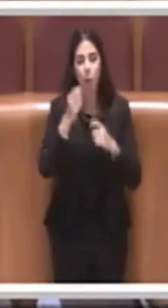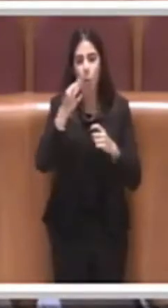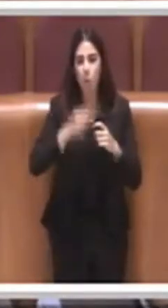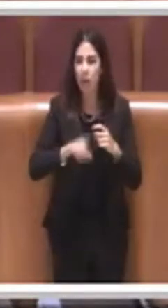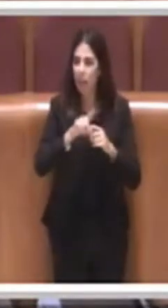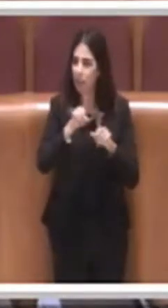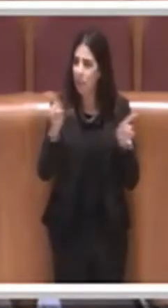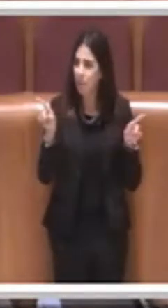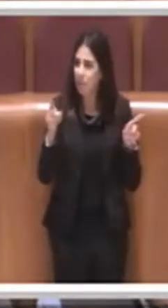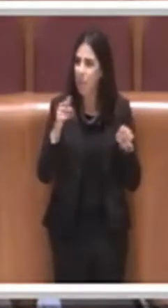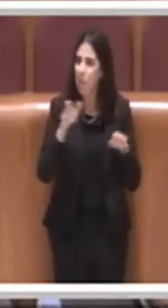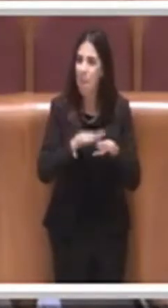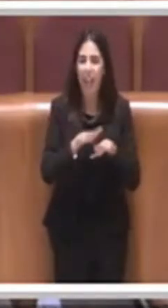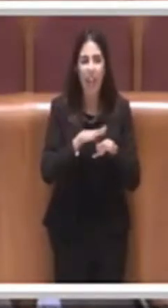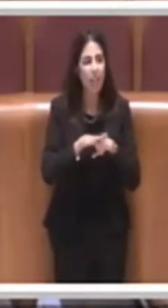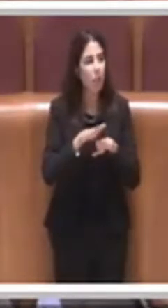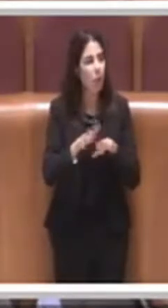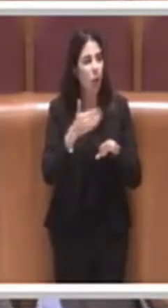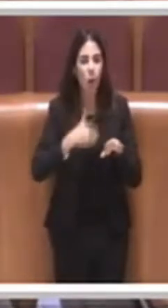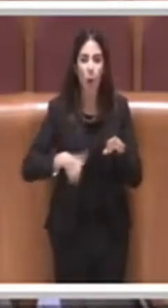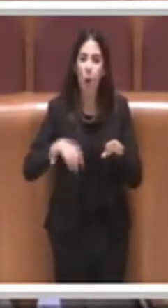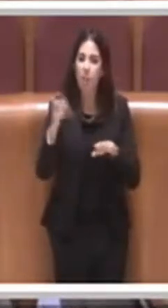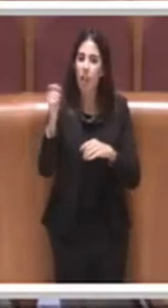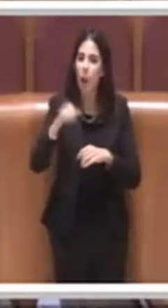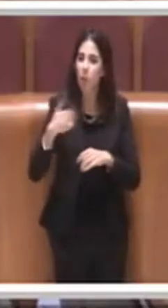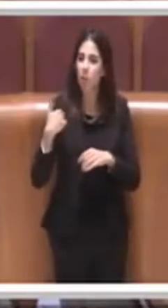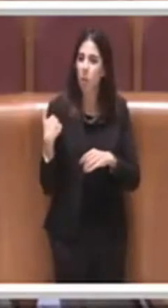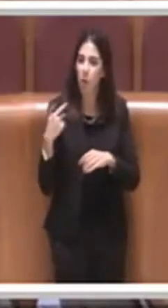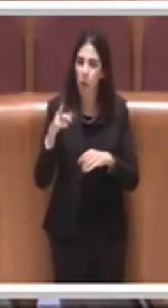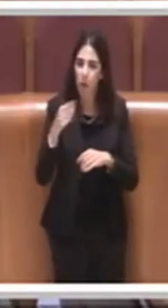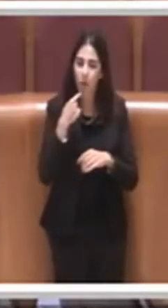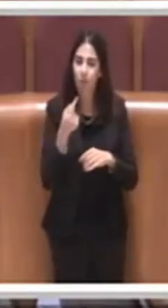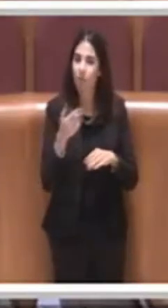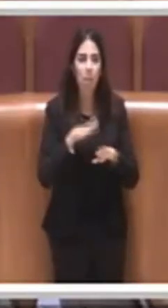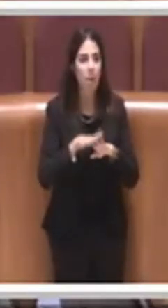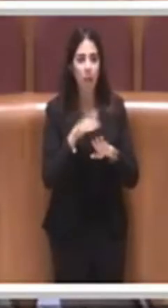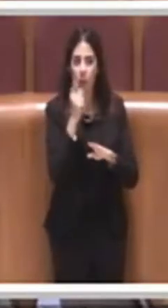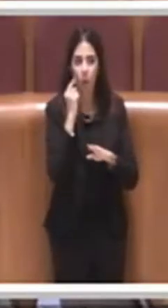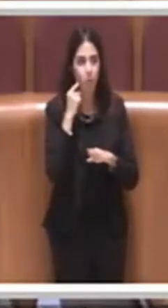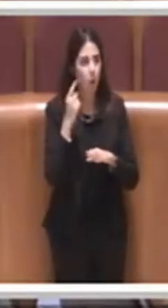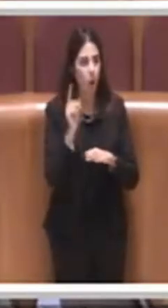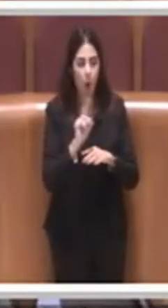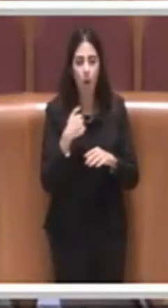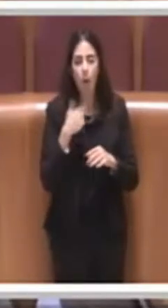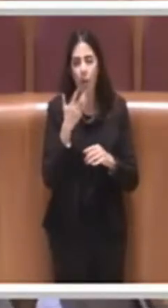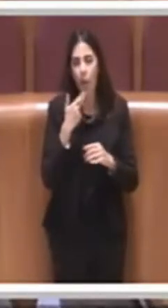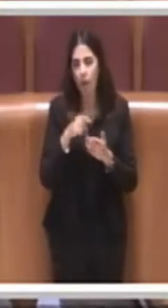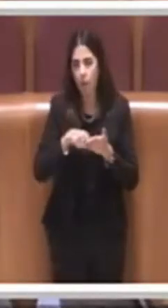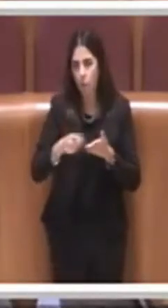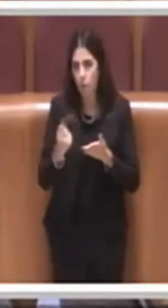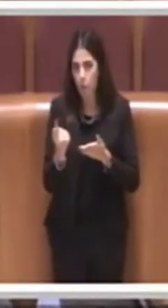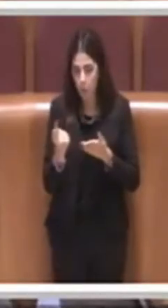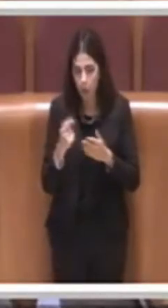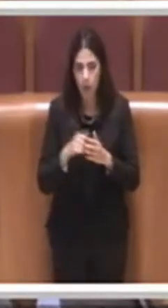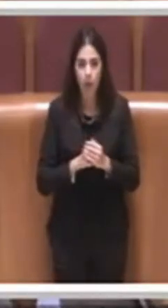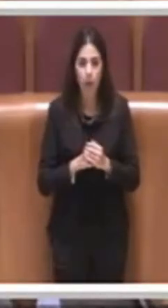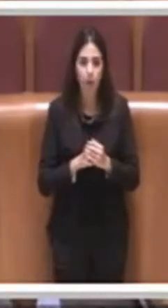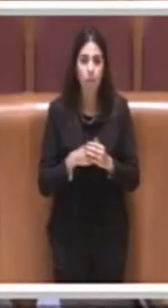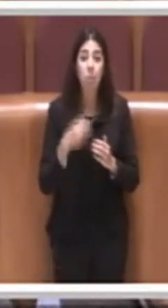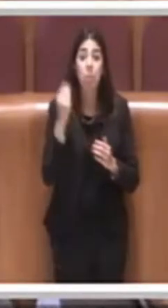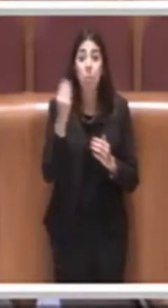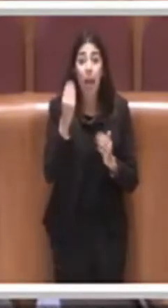gli altri consiglieri di opposizione ritengono non adeguato. Io penso che in tutti i regolamenti non